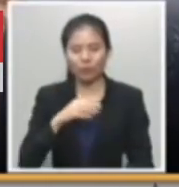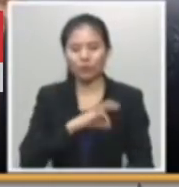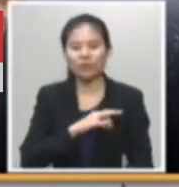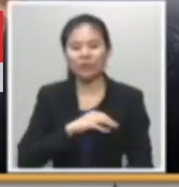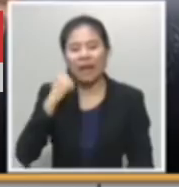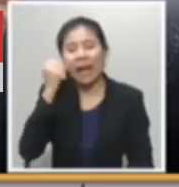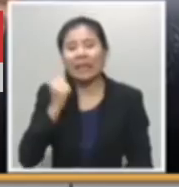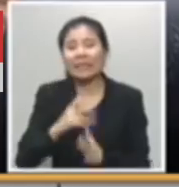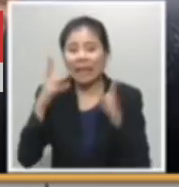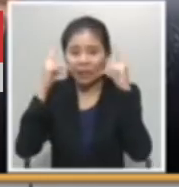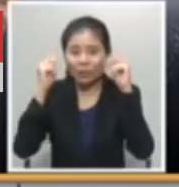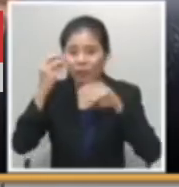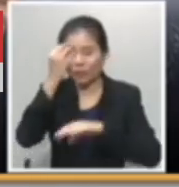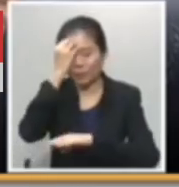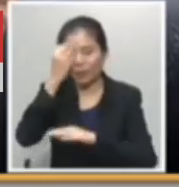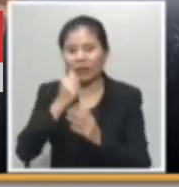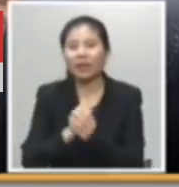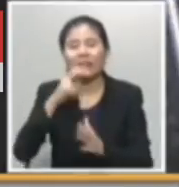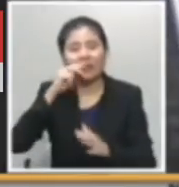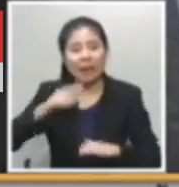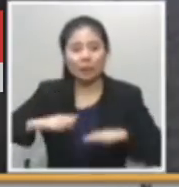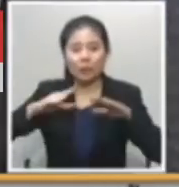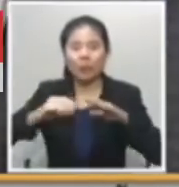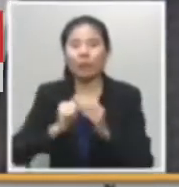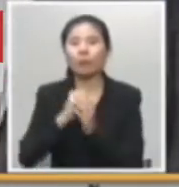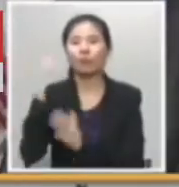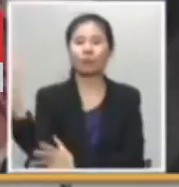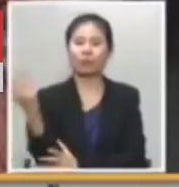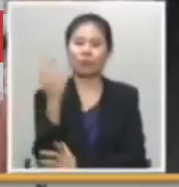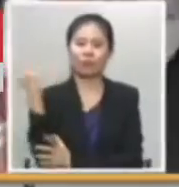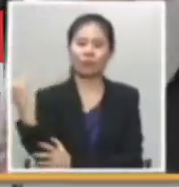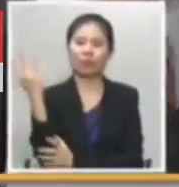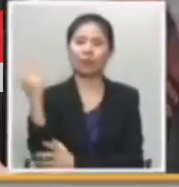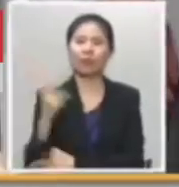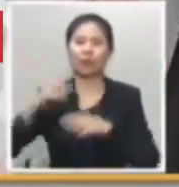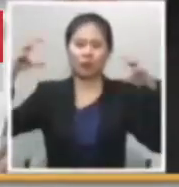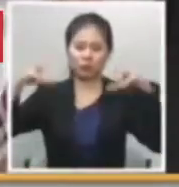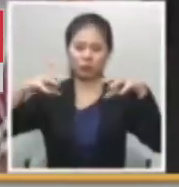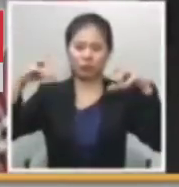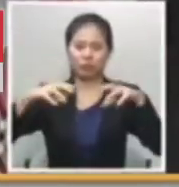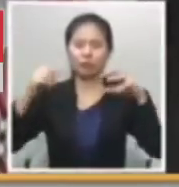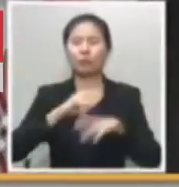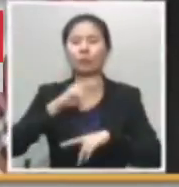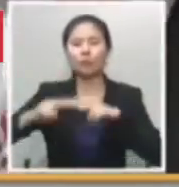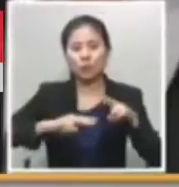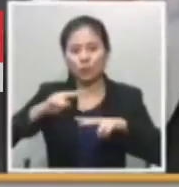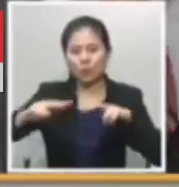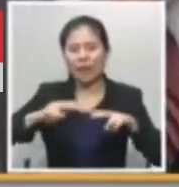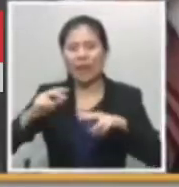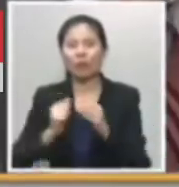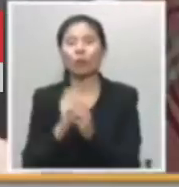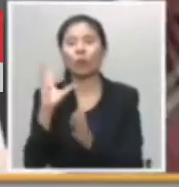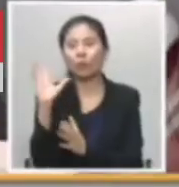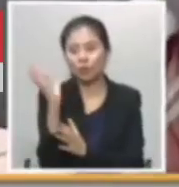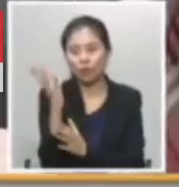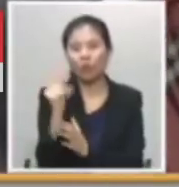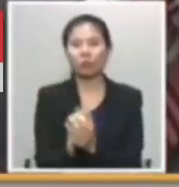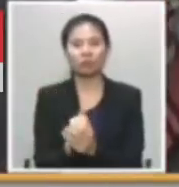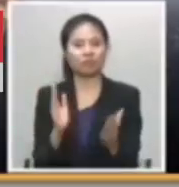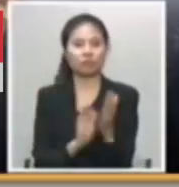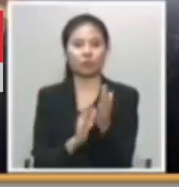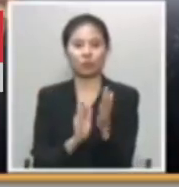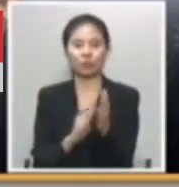สิครับเกิดวิกฤตน้ำท่วมภัยพิบัติเขาดูแลอย่างดีเลยจนย่องโลกยกย่องเลยแต่ของเราเป็นยัง